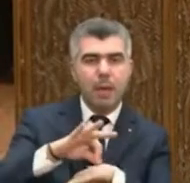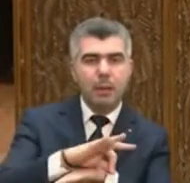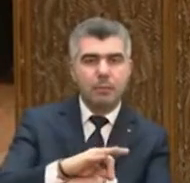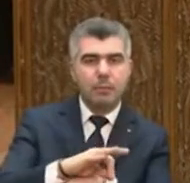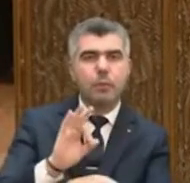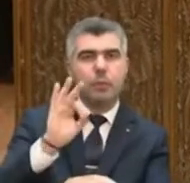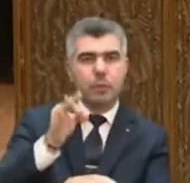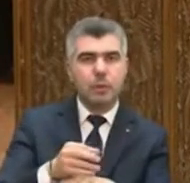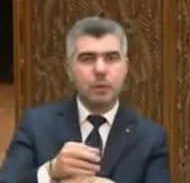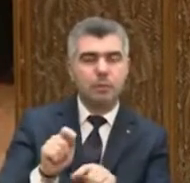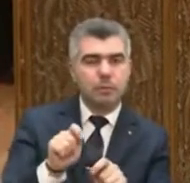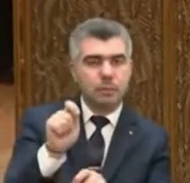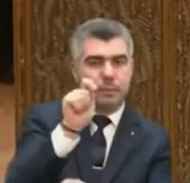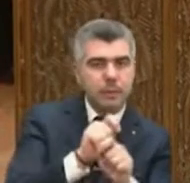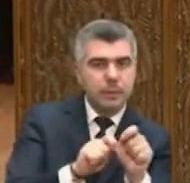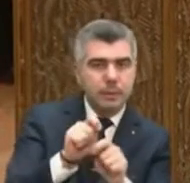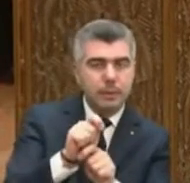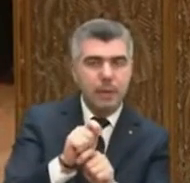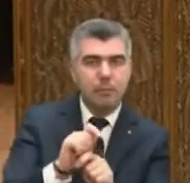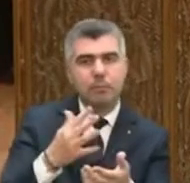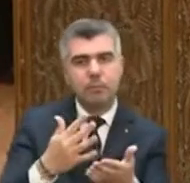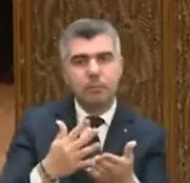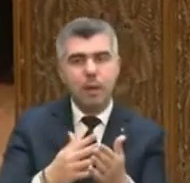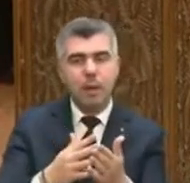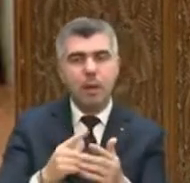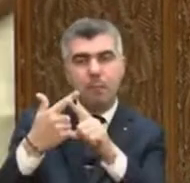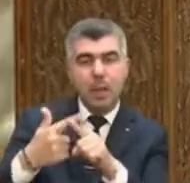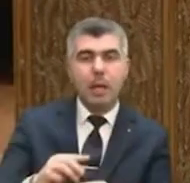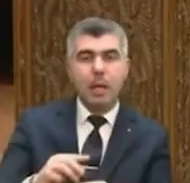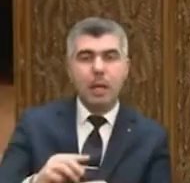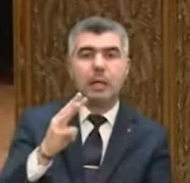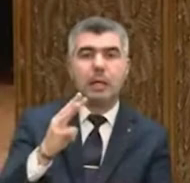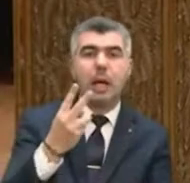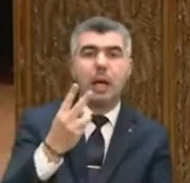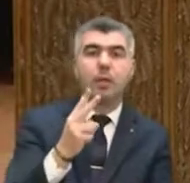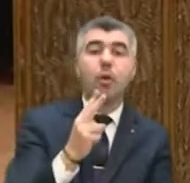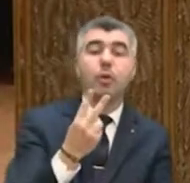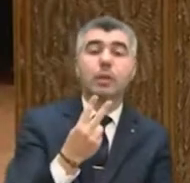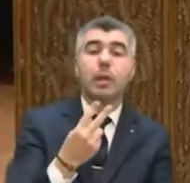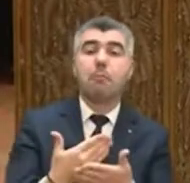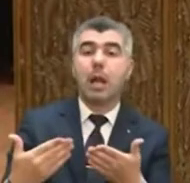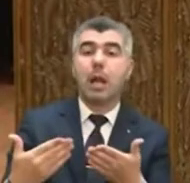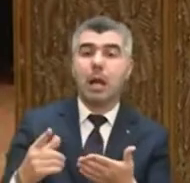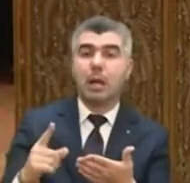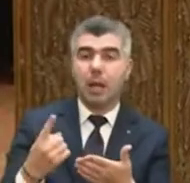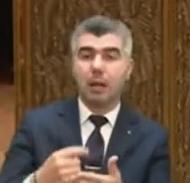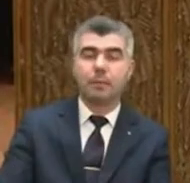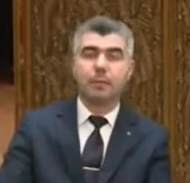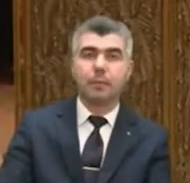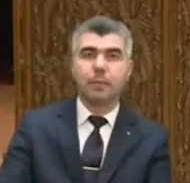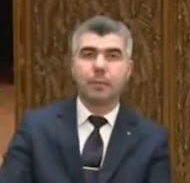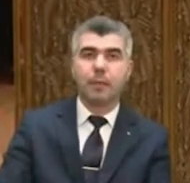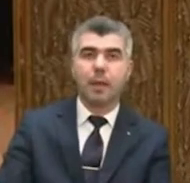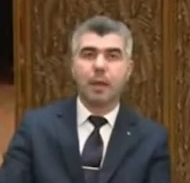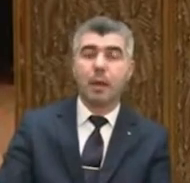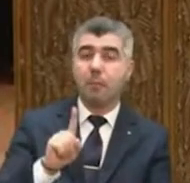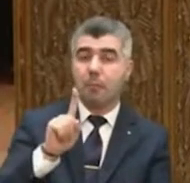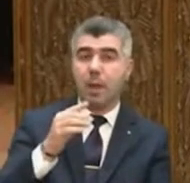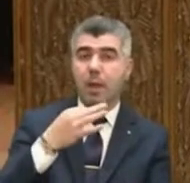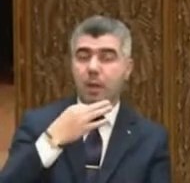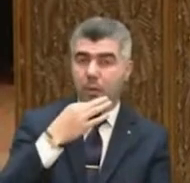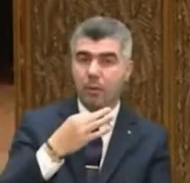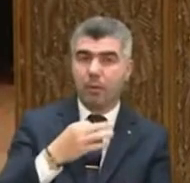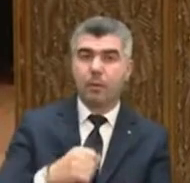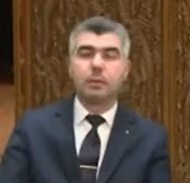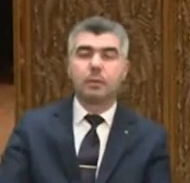السوسيو اقتصاديه والمبلغ تقريبا 23 مليار ديال الدرهم. ولكن بغيت نشير الى